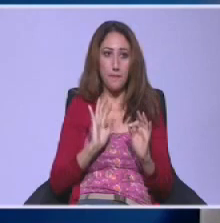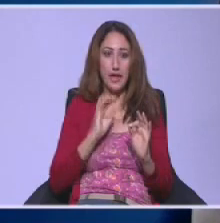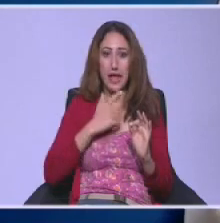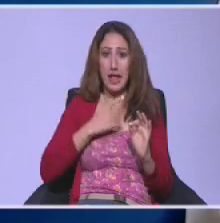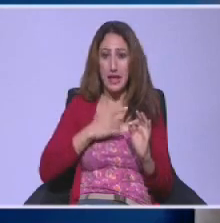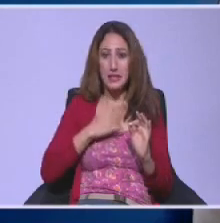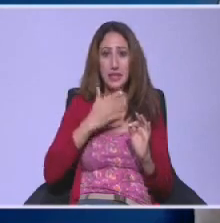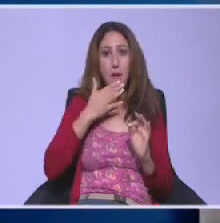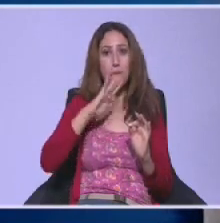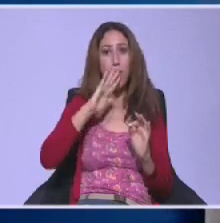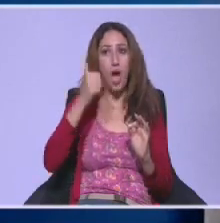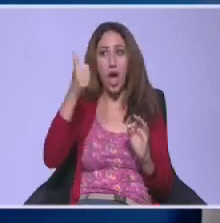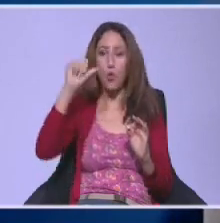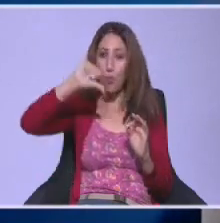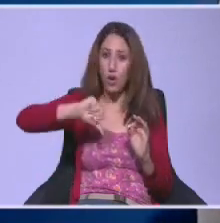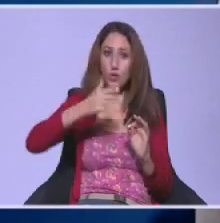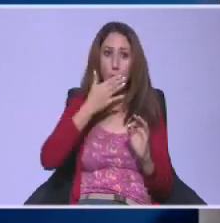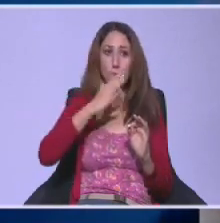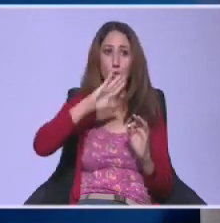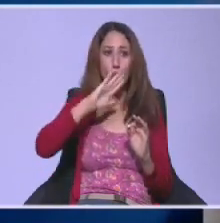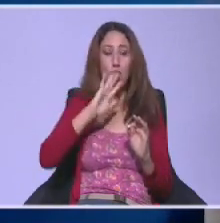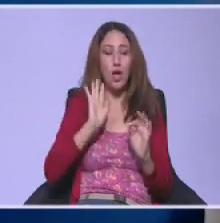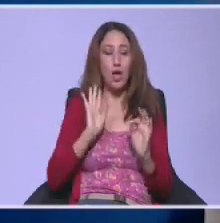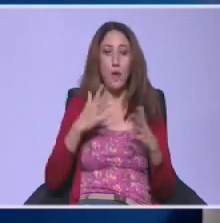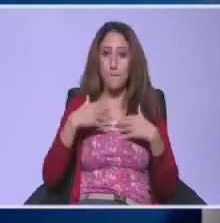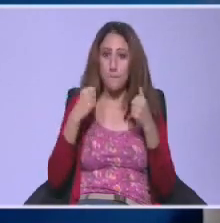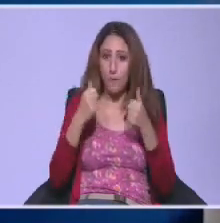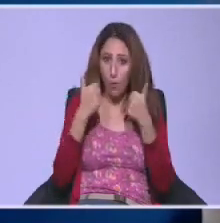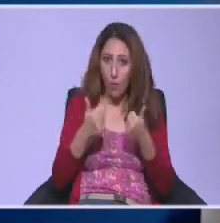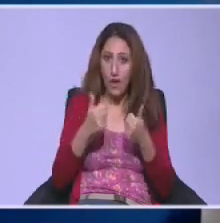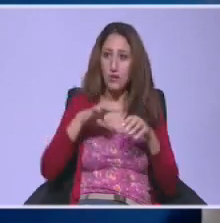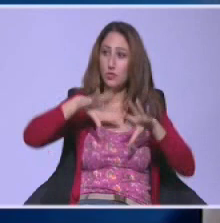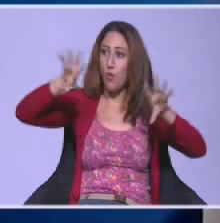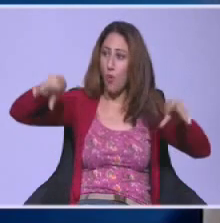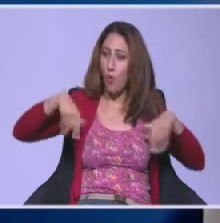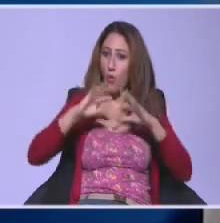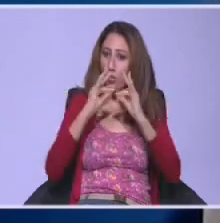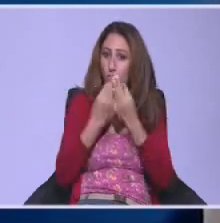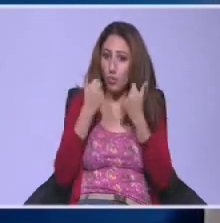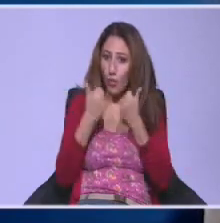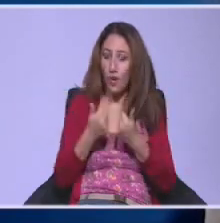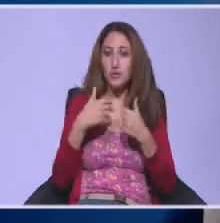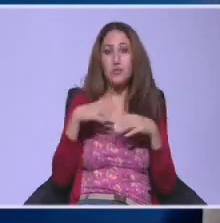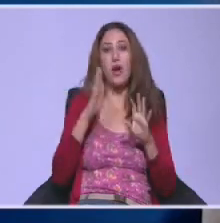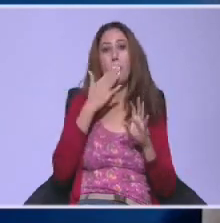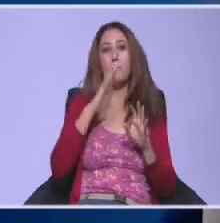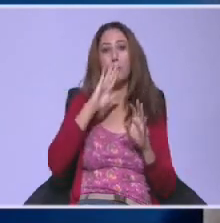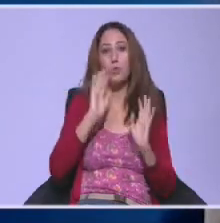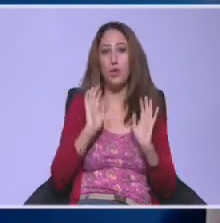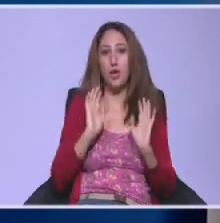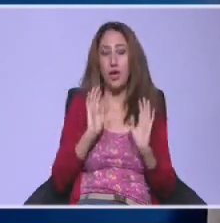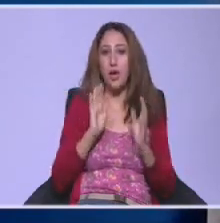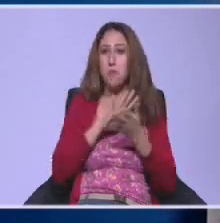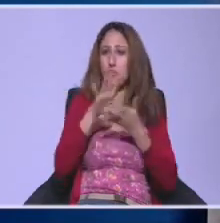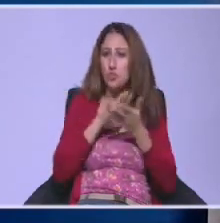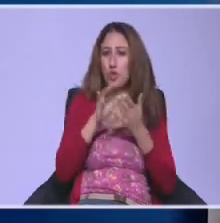ده مهما حصل. خليك راضي مادام صحتك كويسة وكل اللي حواليك كويسين. اي حاجة تانية بتعدي